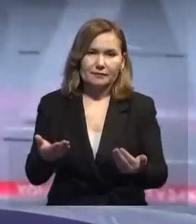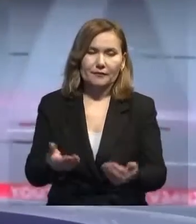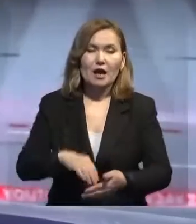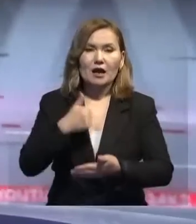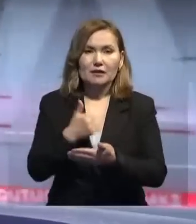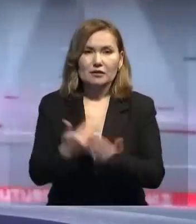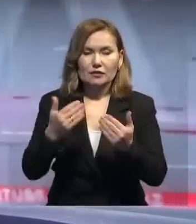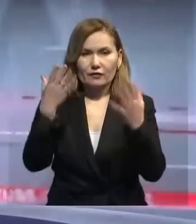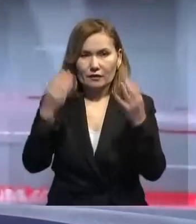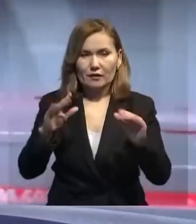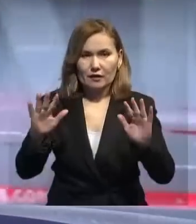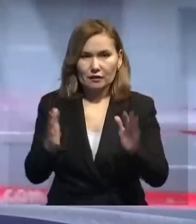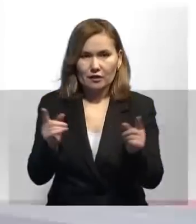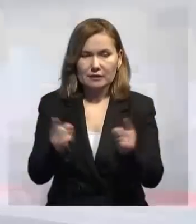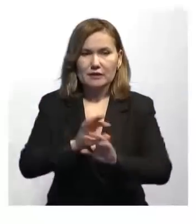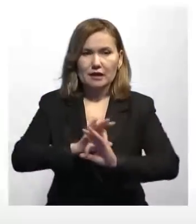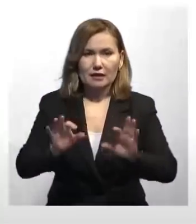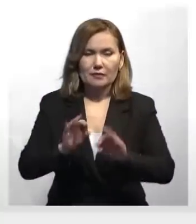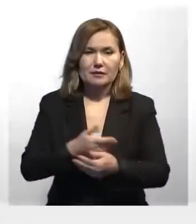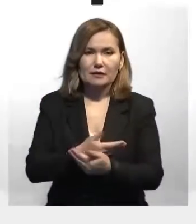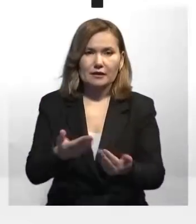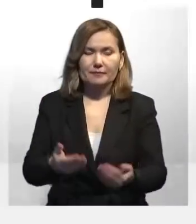Jan Temir. Alda ko'ratingiz.